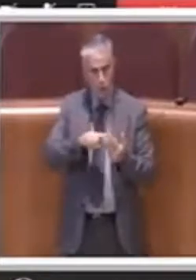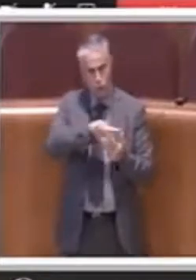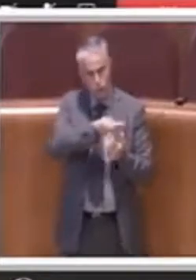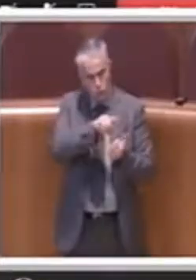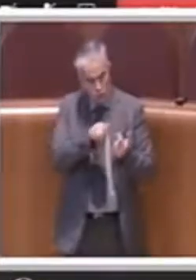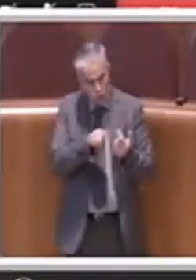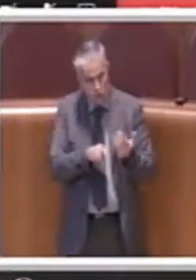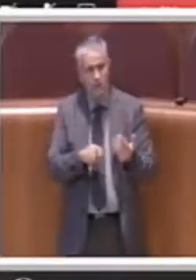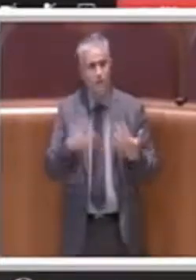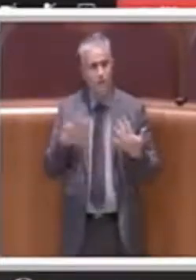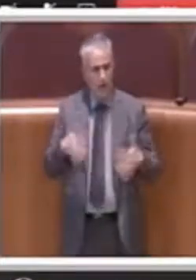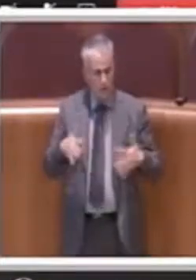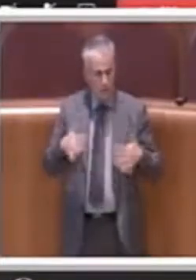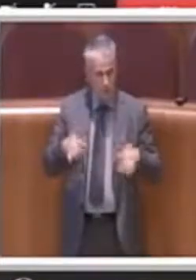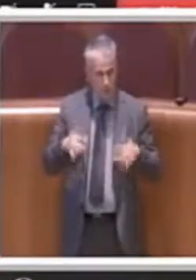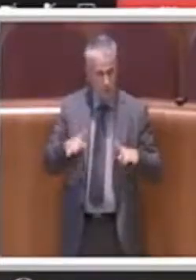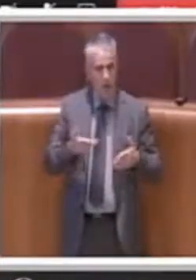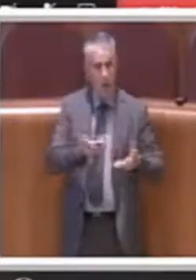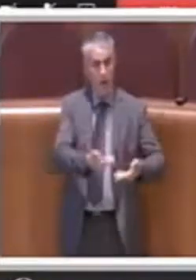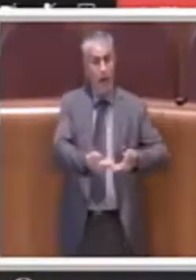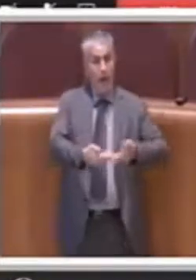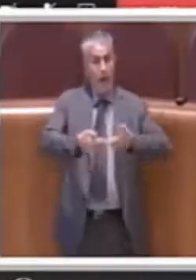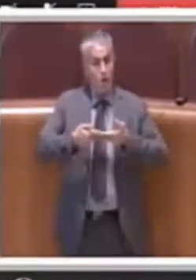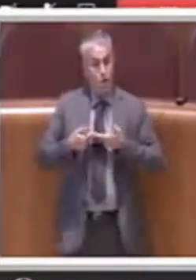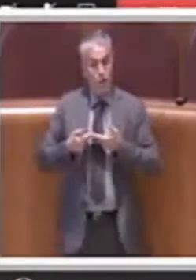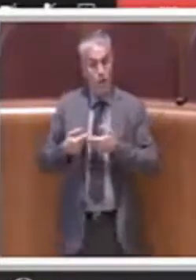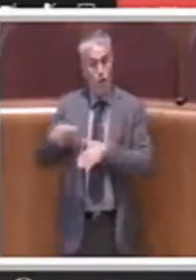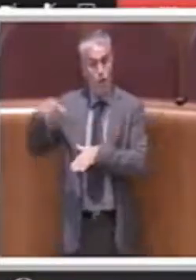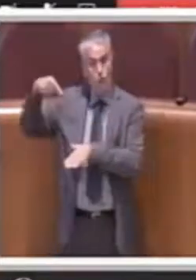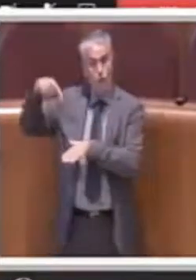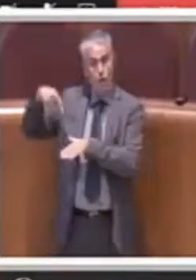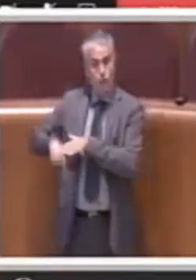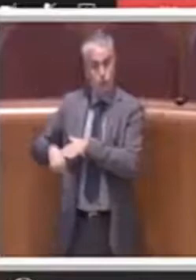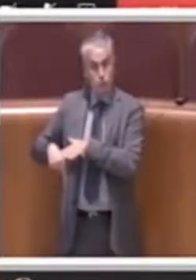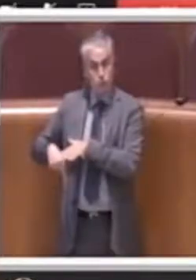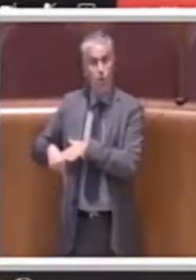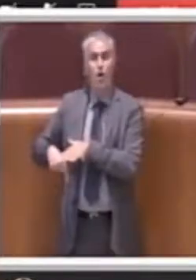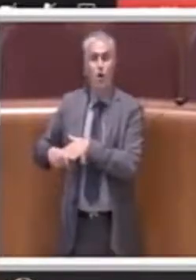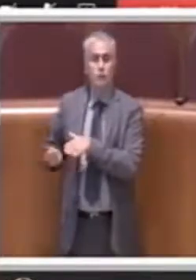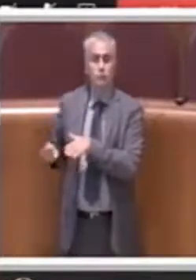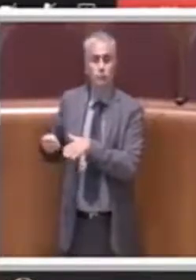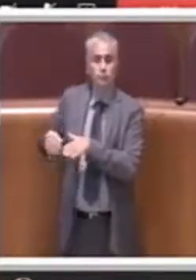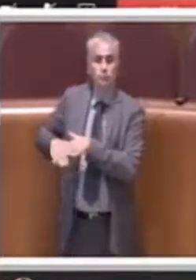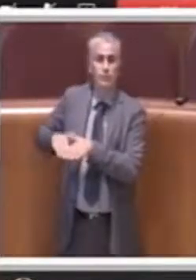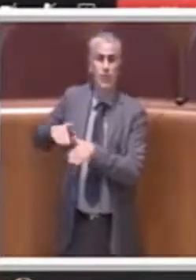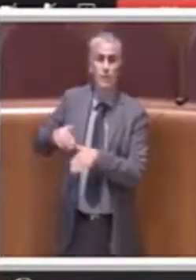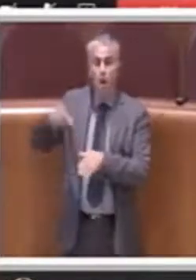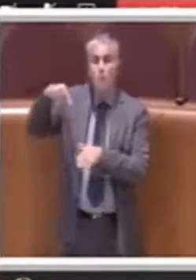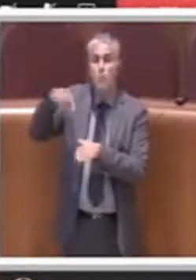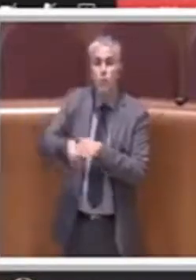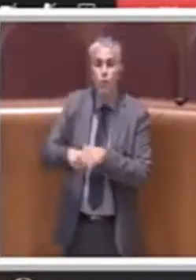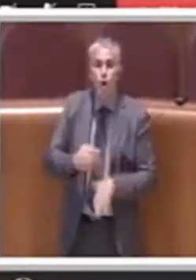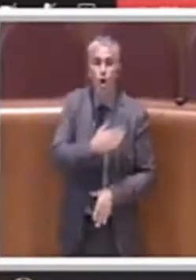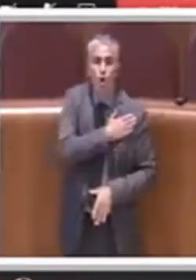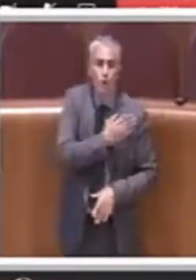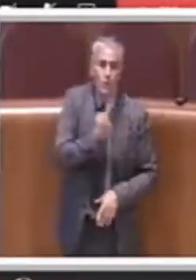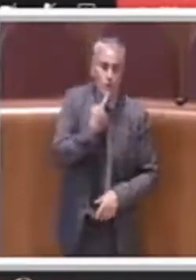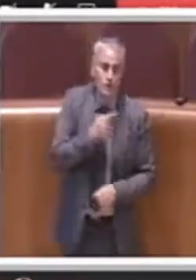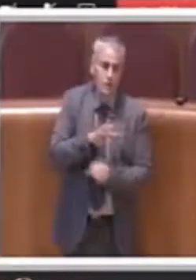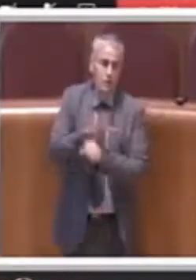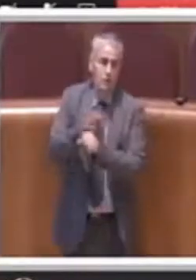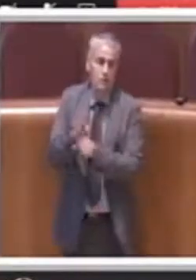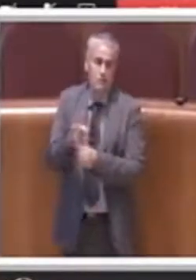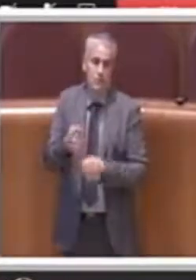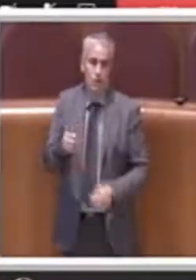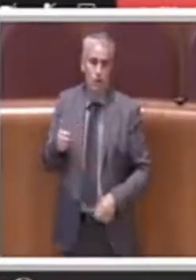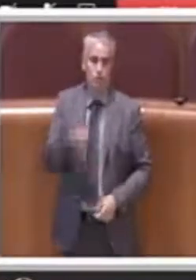comunque favorito, diciamo, il rientro un po' di questo buco che si è creato involontariamente e che ha colpito ovviamente poi tutto il